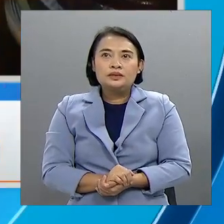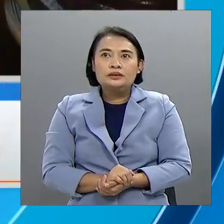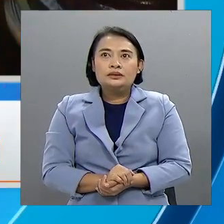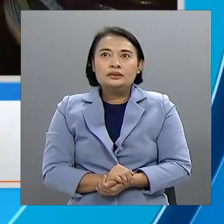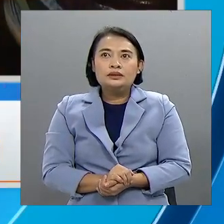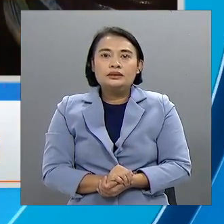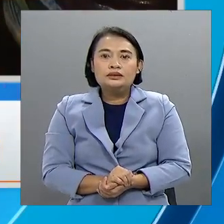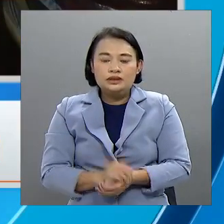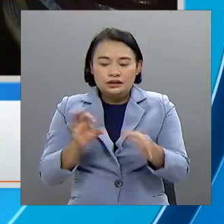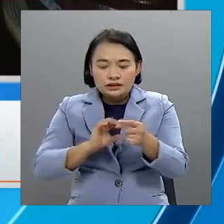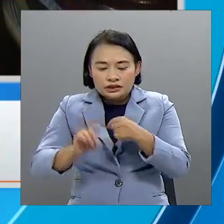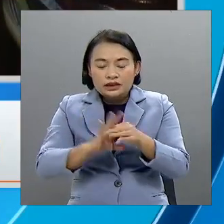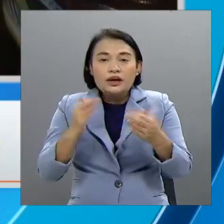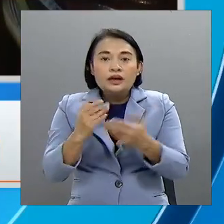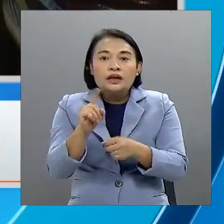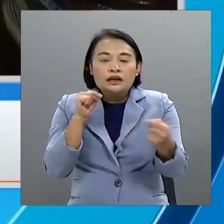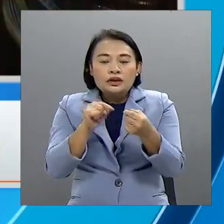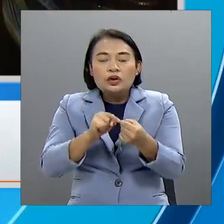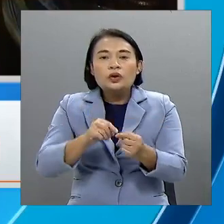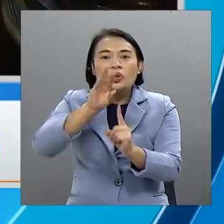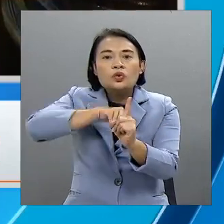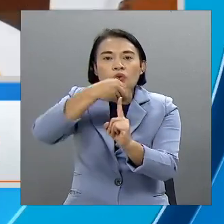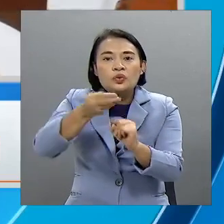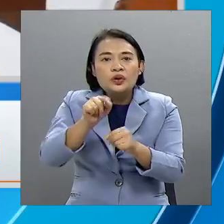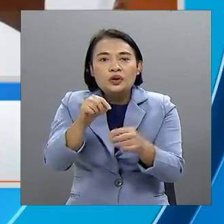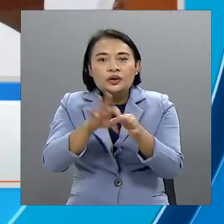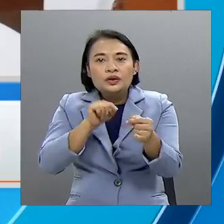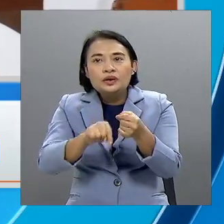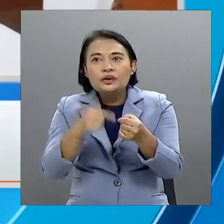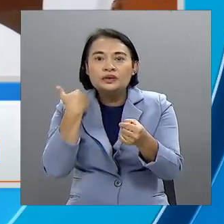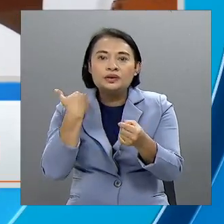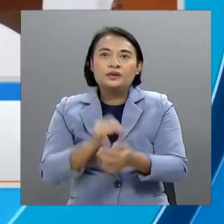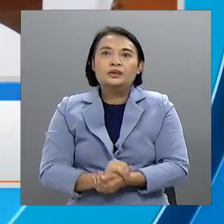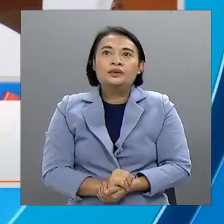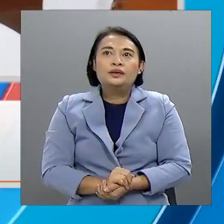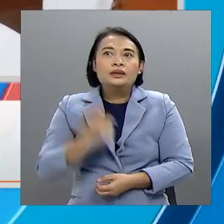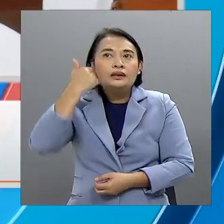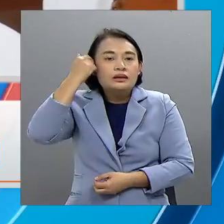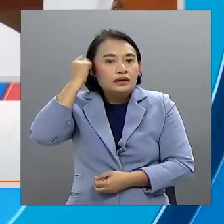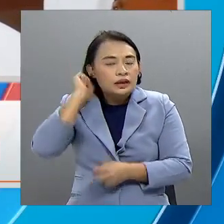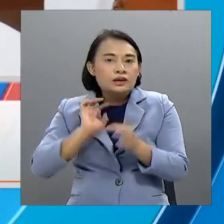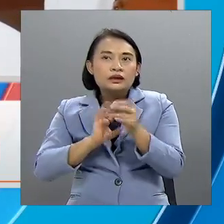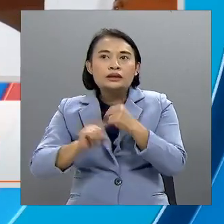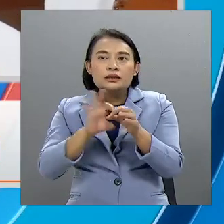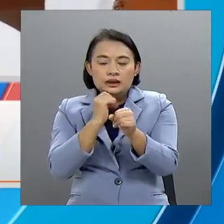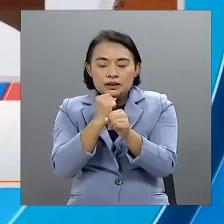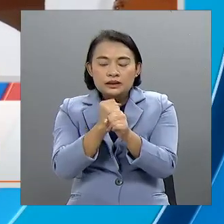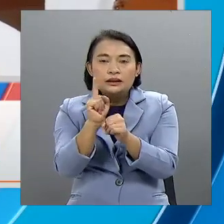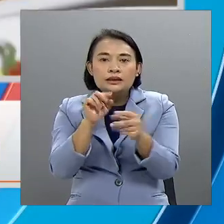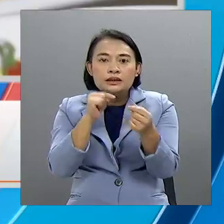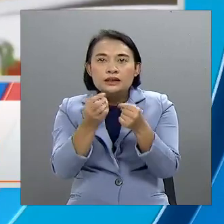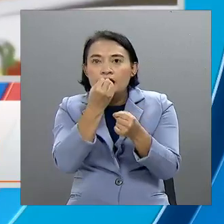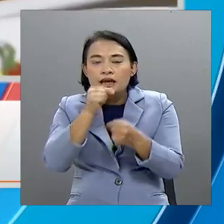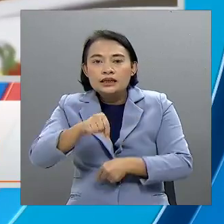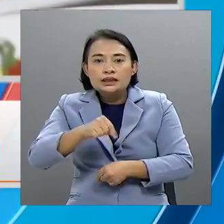กินกล้วยบวชชีก่อนแกงเขียวหวานก็แล้วแต่เรา อันนี้แล้วแต่บ้านคุณต๊อบ อ าจจะเป็นแถวย่านบ้านคุณต๊อบนะ แถวสีสมานเนี่ย